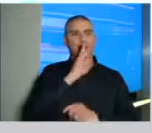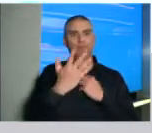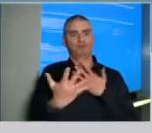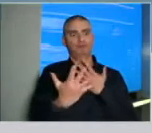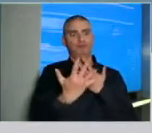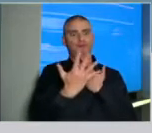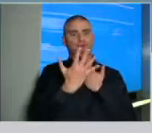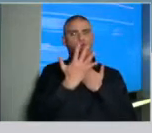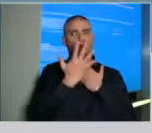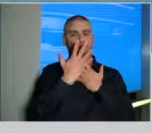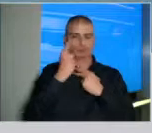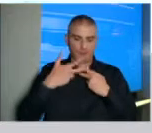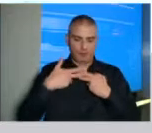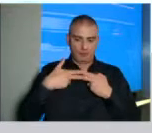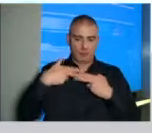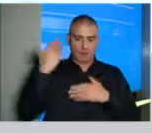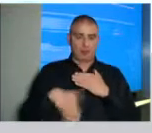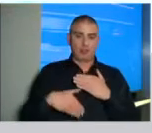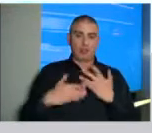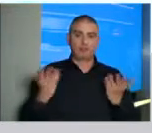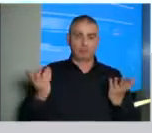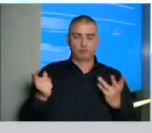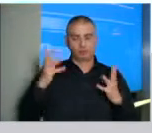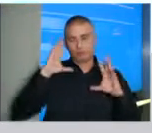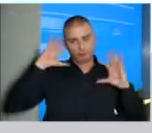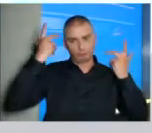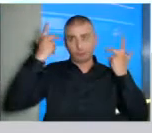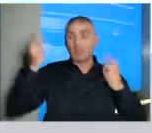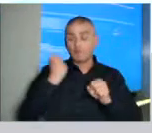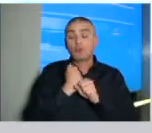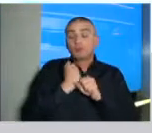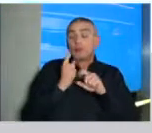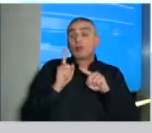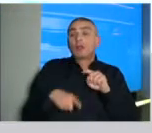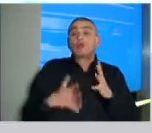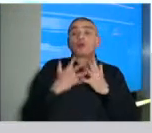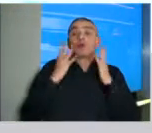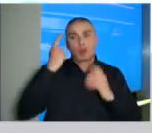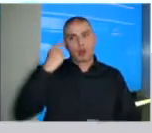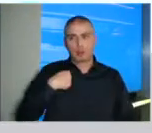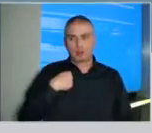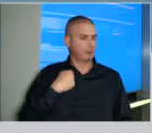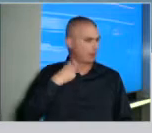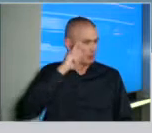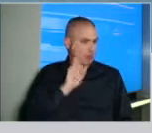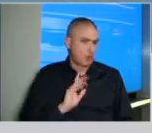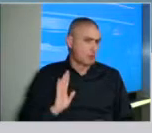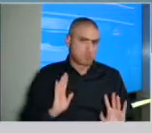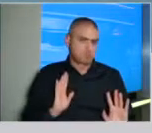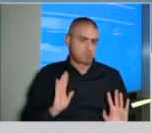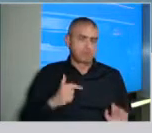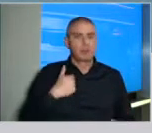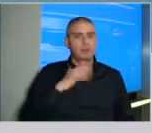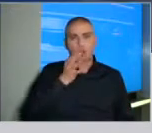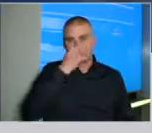לקראתו וסופו קרוב, ומאבד את ההשתונות ועושה טעות מרה מאוד לדעתי. אני לא יודע, אני